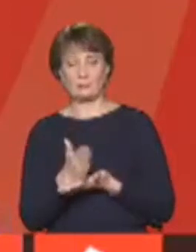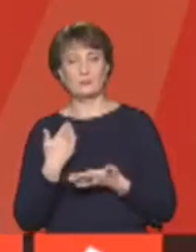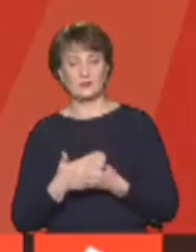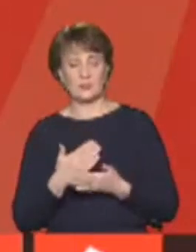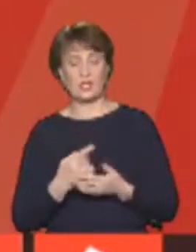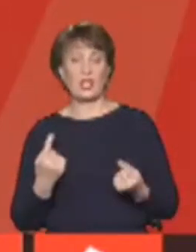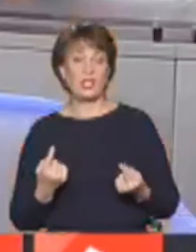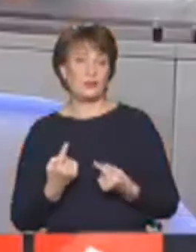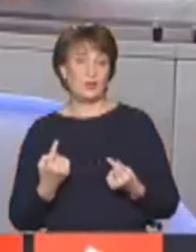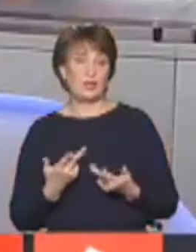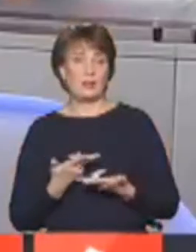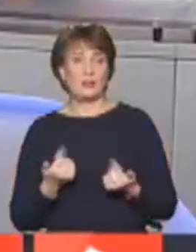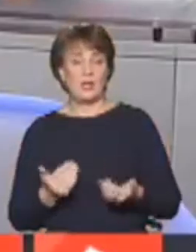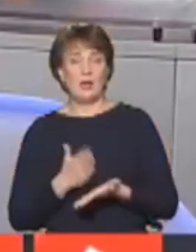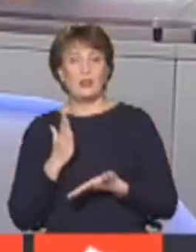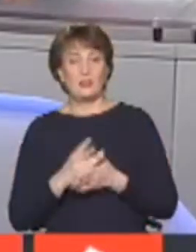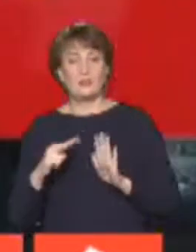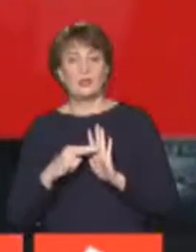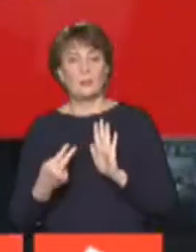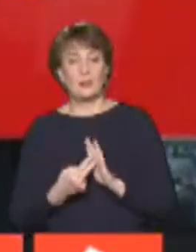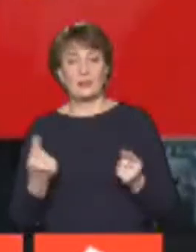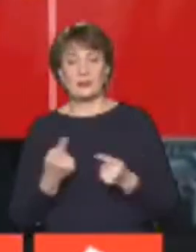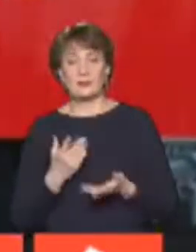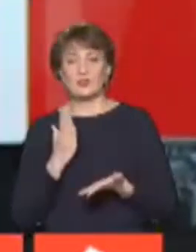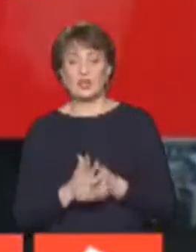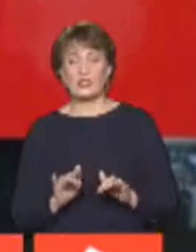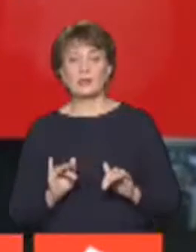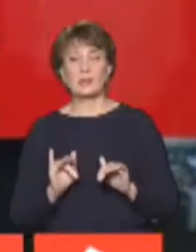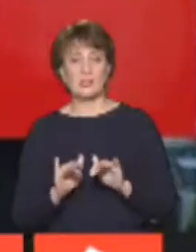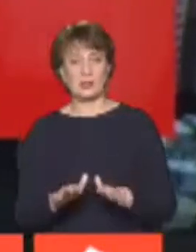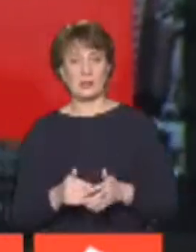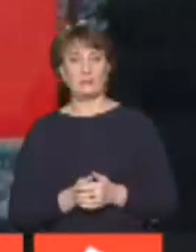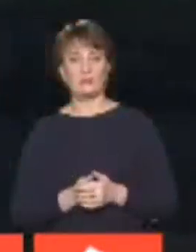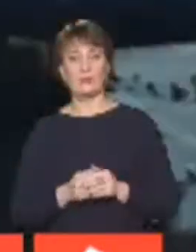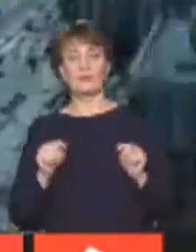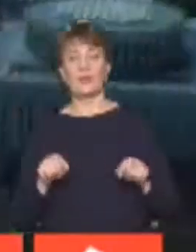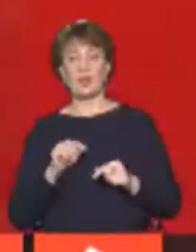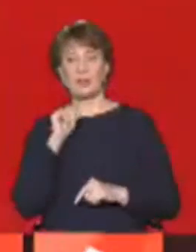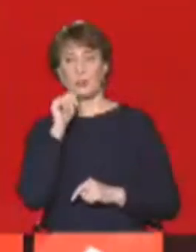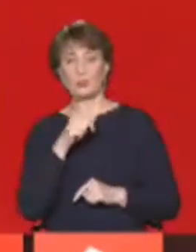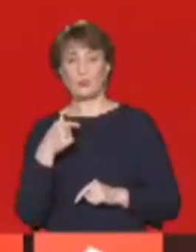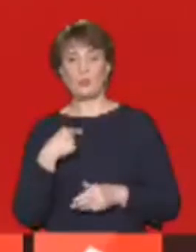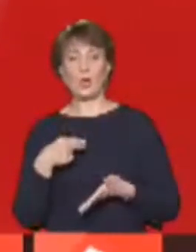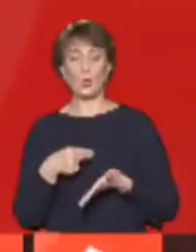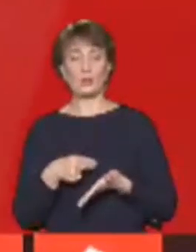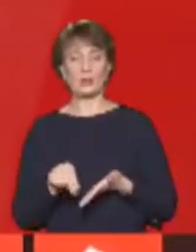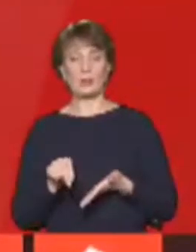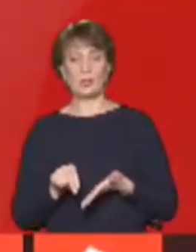Ні, звичайно, є і плани, звичайно, є і дії. В цьому році ми